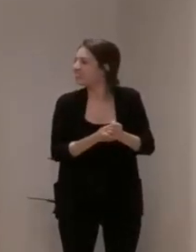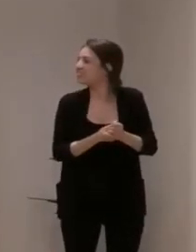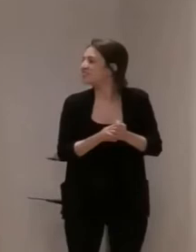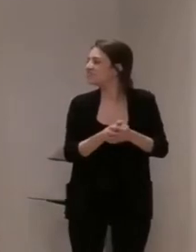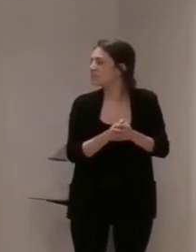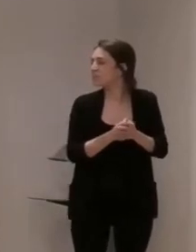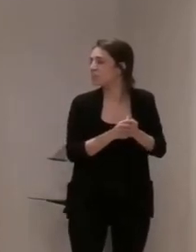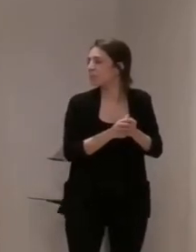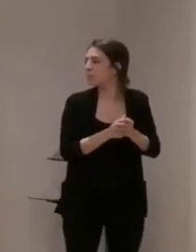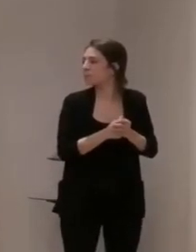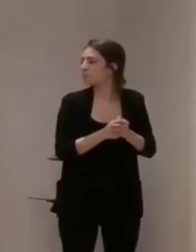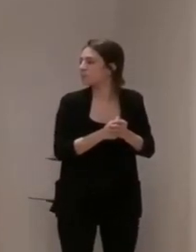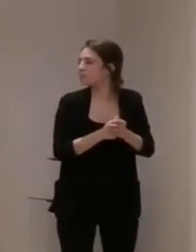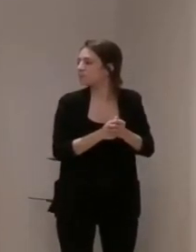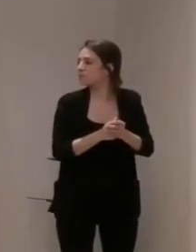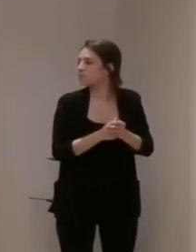micròfon.